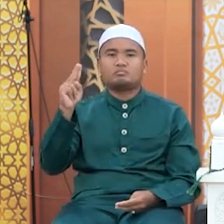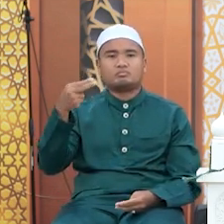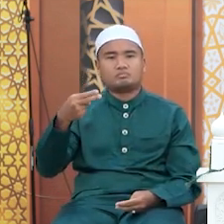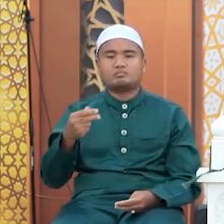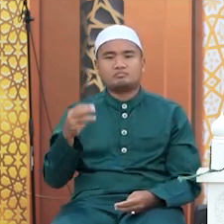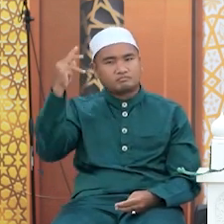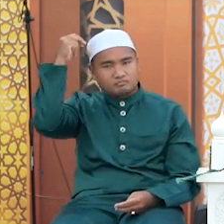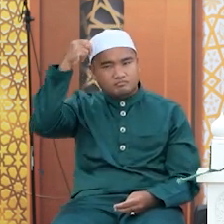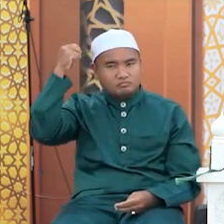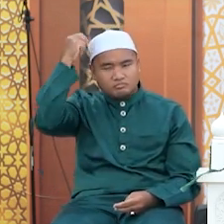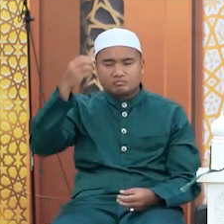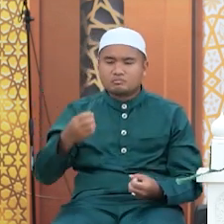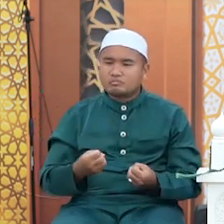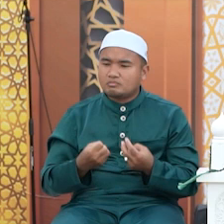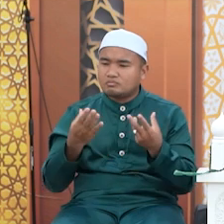banyak episod.